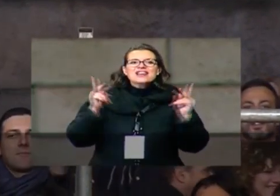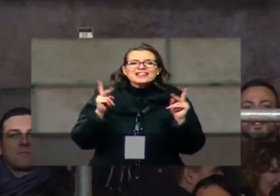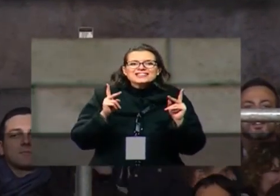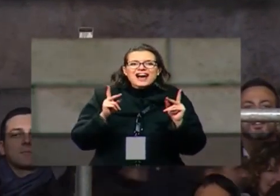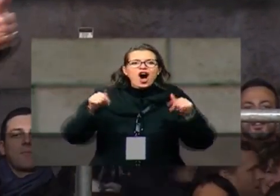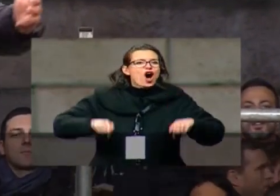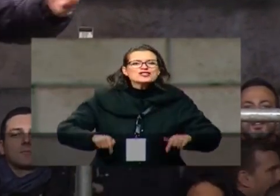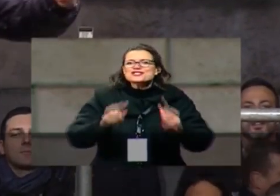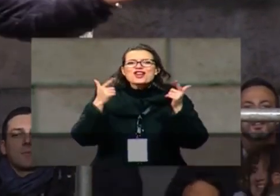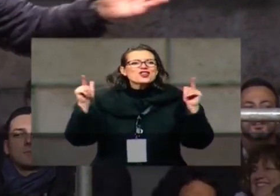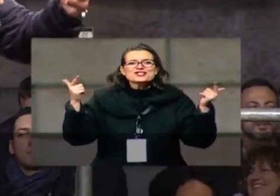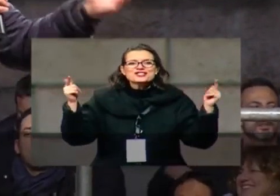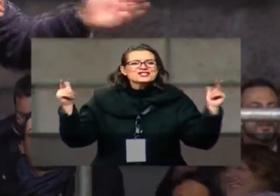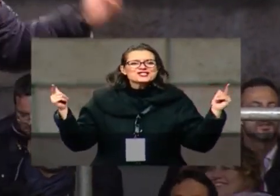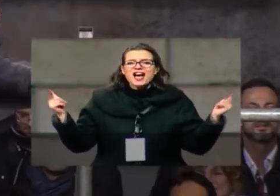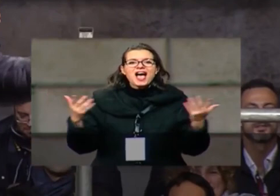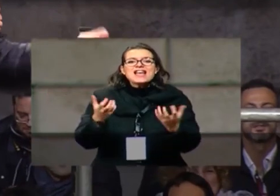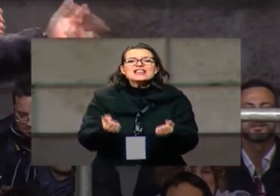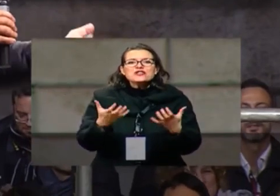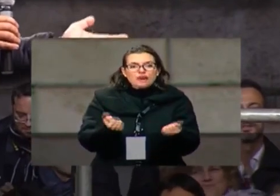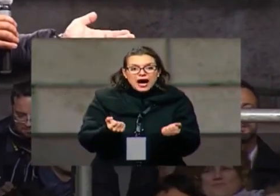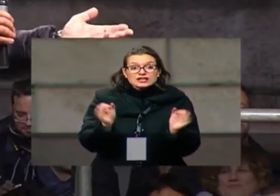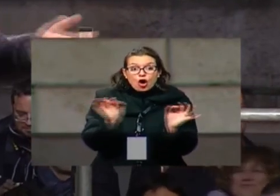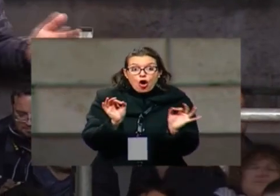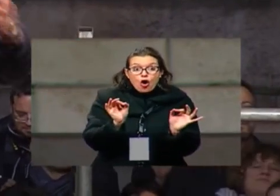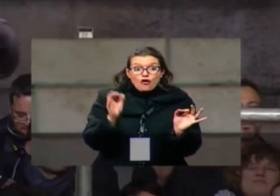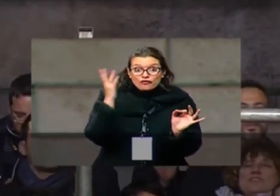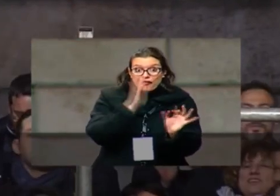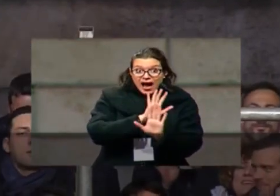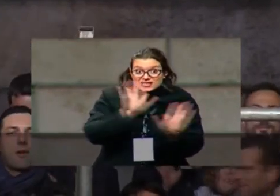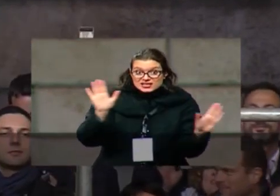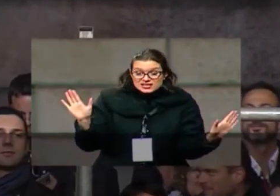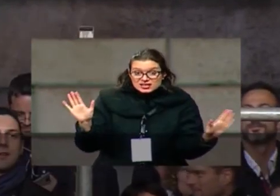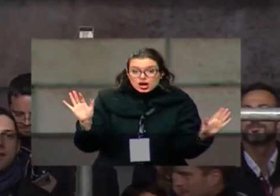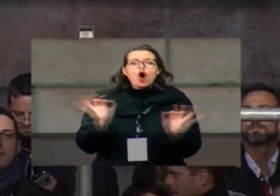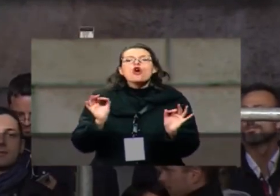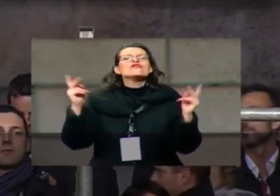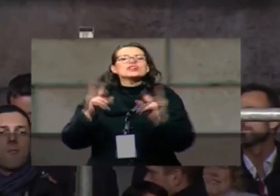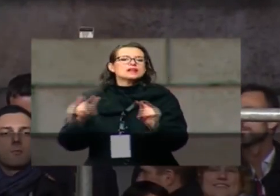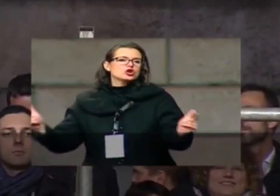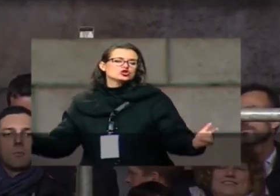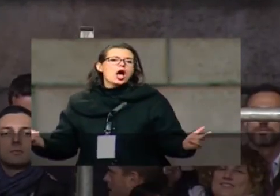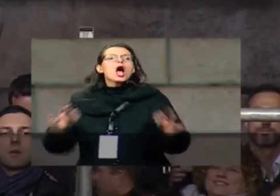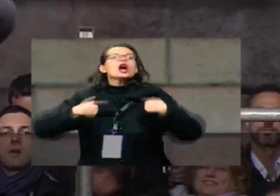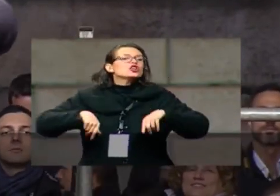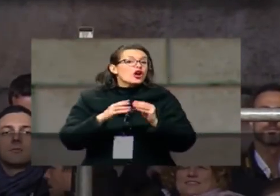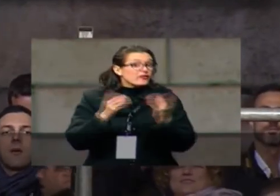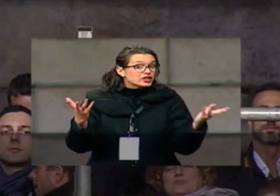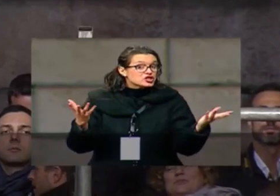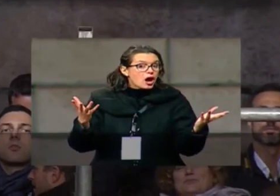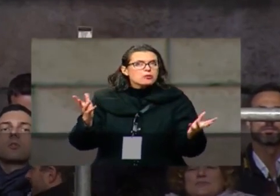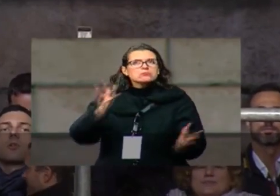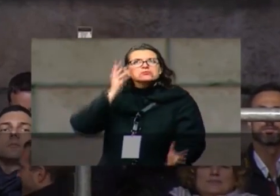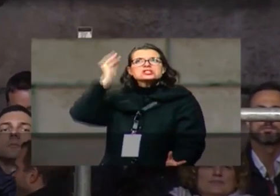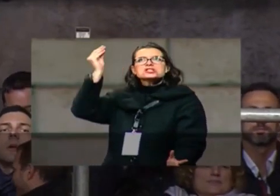c'è o sono o sono i fatti sono falsi o la verità non c'è più allora ce la immaginiamo ce la